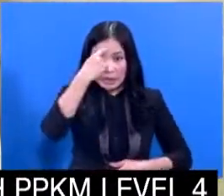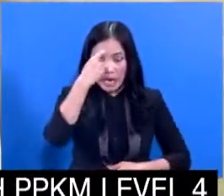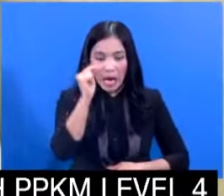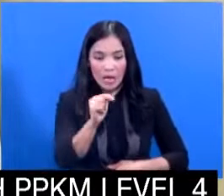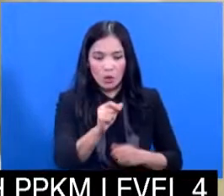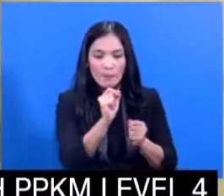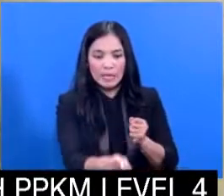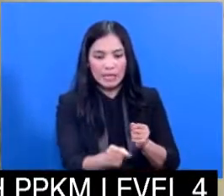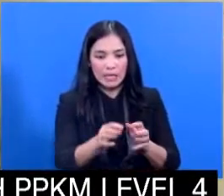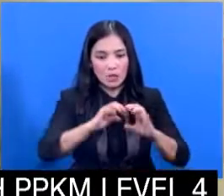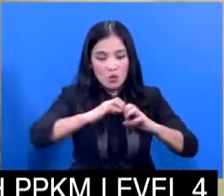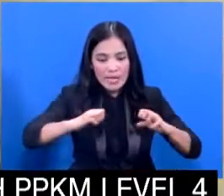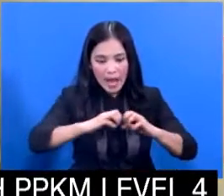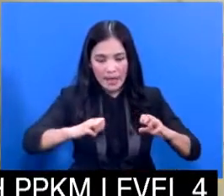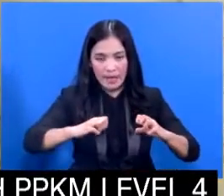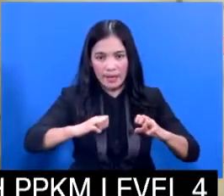beli durian,